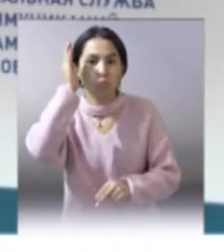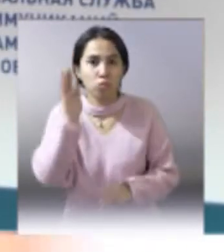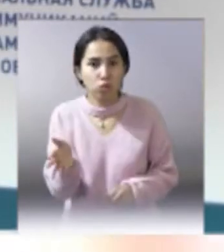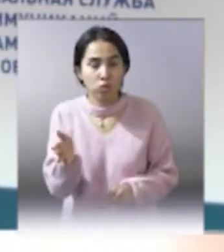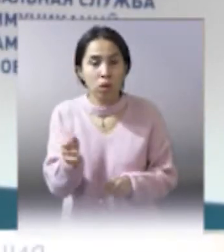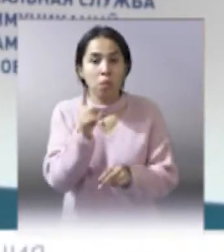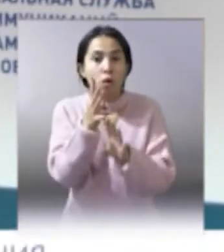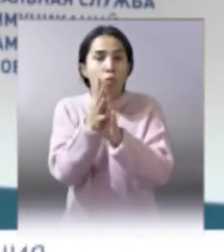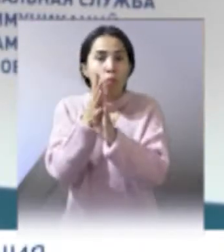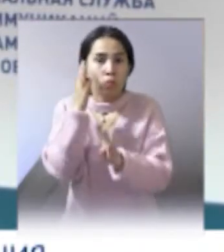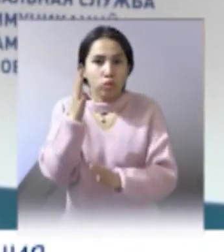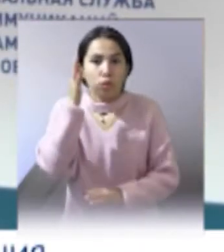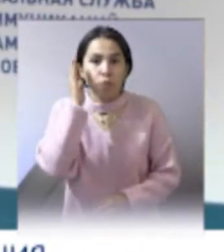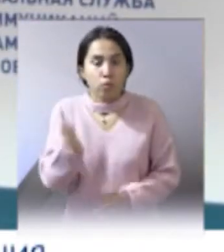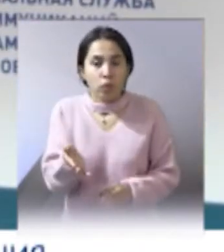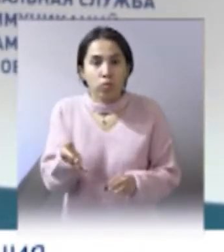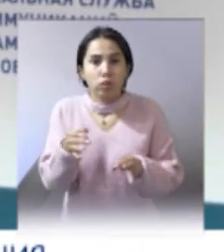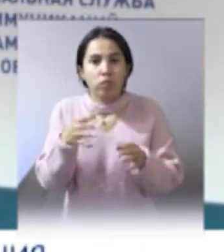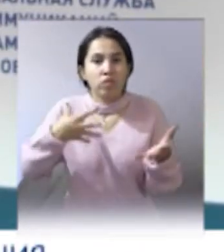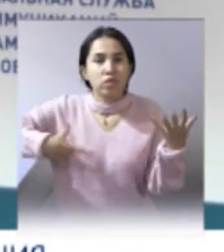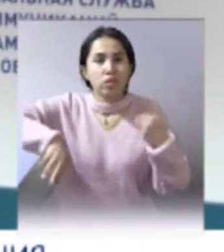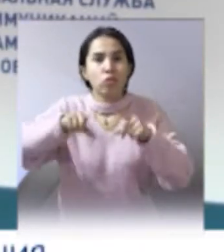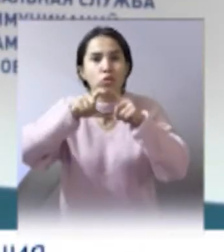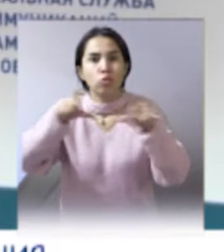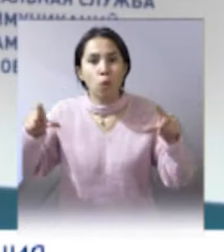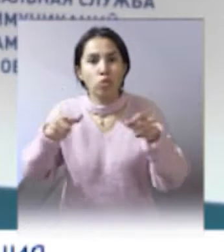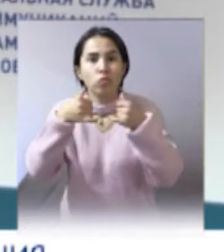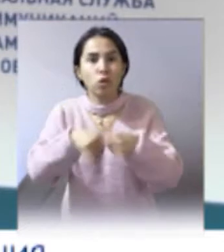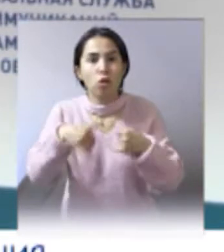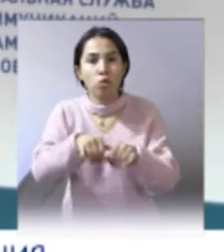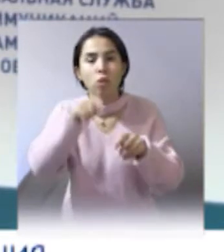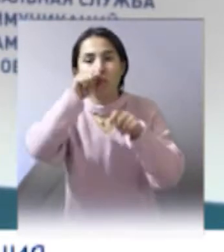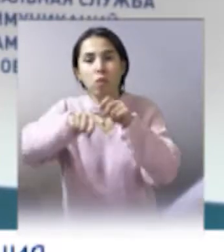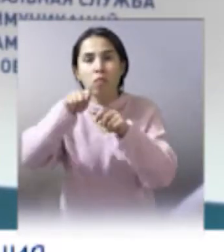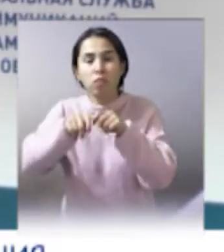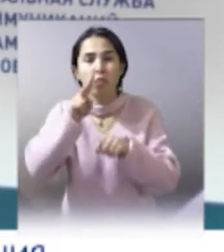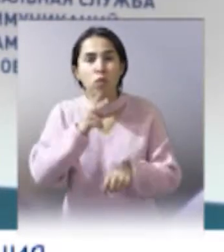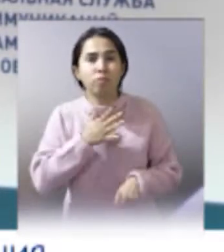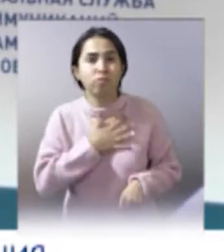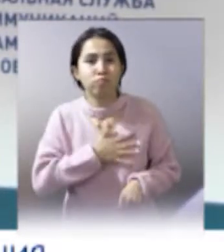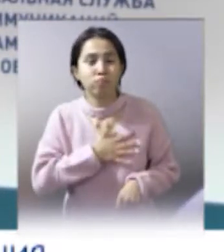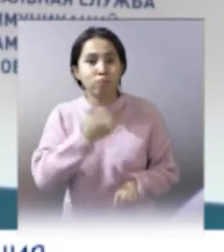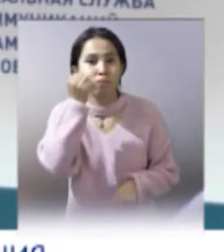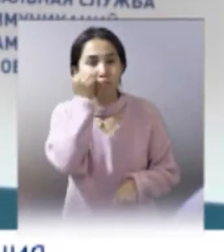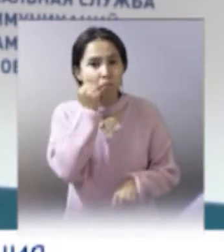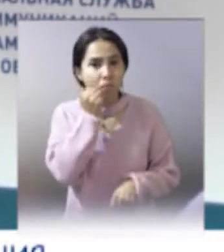С начала года введено в эксплуатацию 333,9 тысяч квадратных метров жилья. Показатель вырос